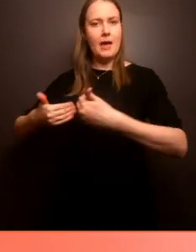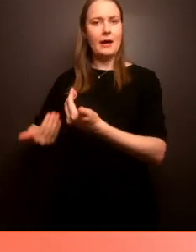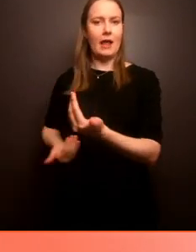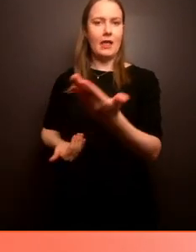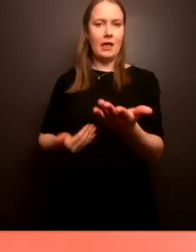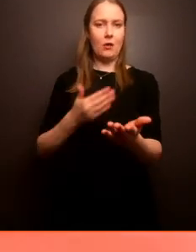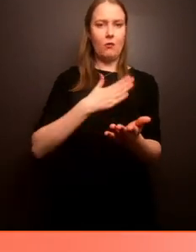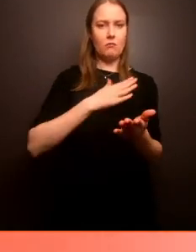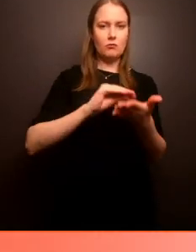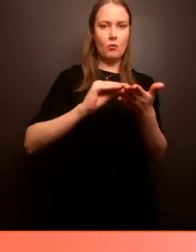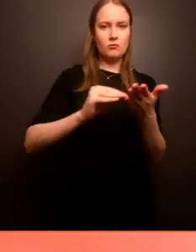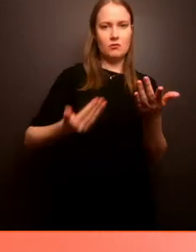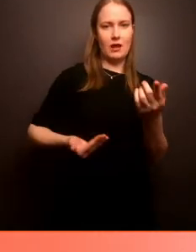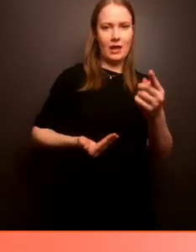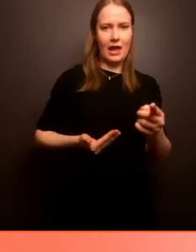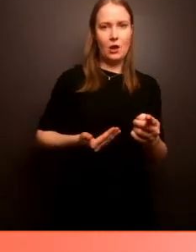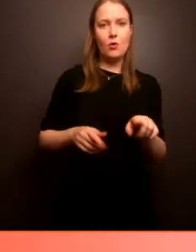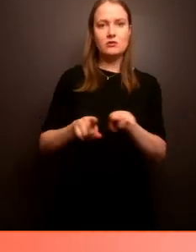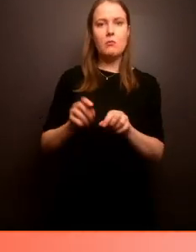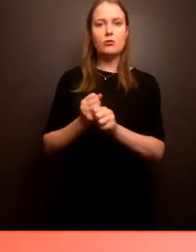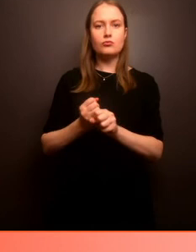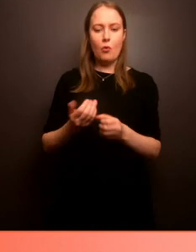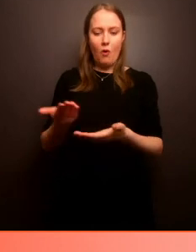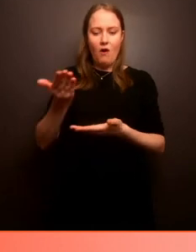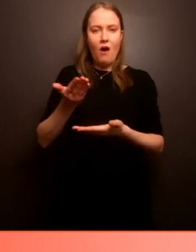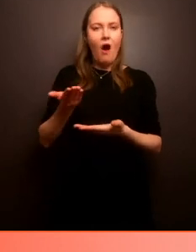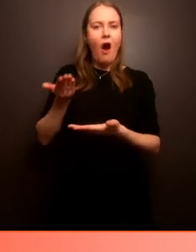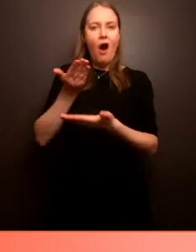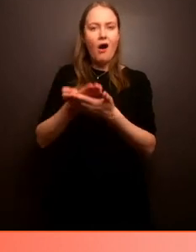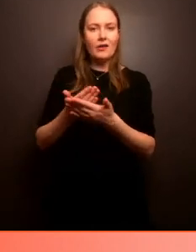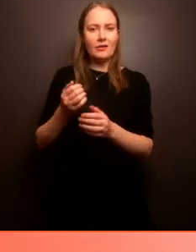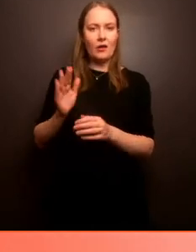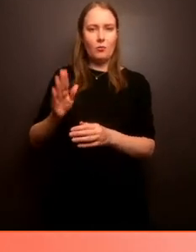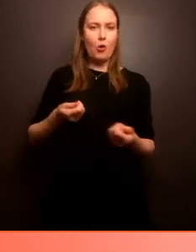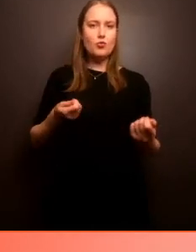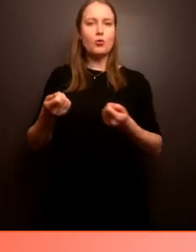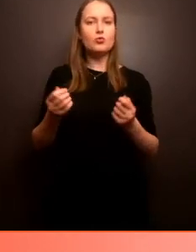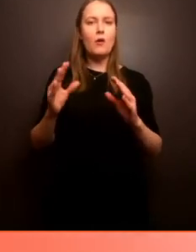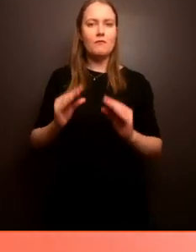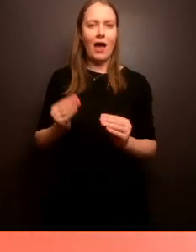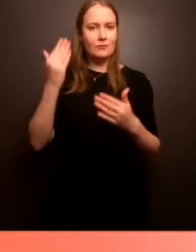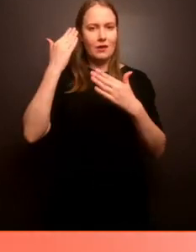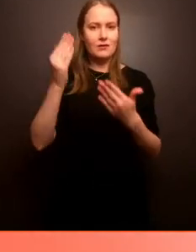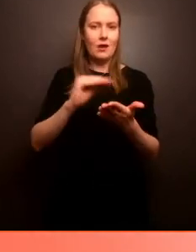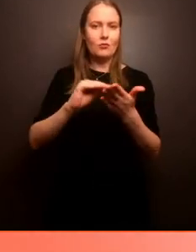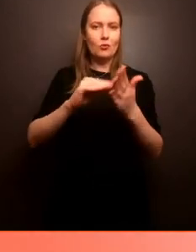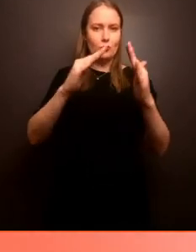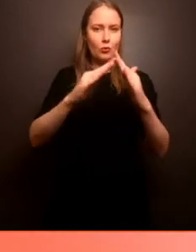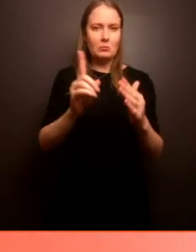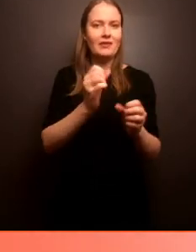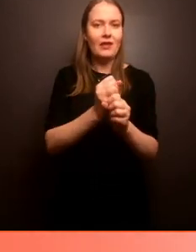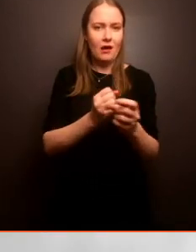Tööandjal ju täna ju see kontroll järjest nagu väheneb, et mis sinuga seal kodukontoris toimub. Ja just nimelt need samad vajadused, mis